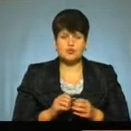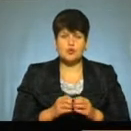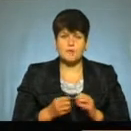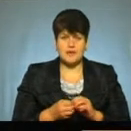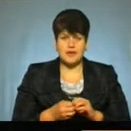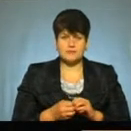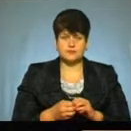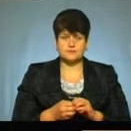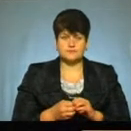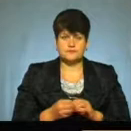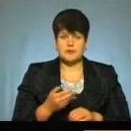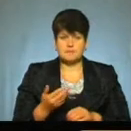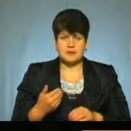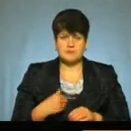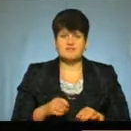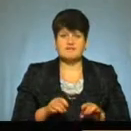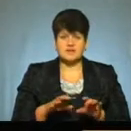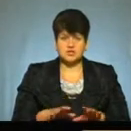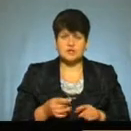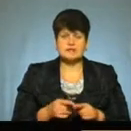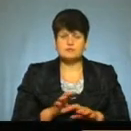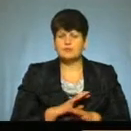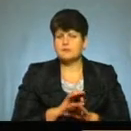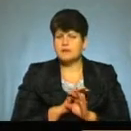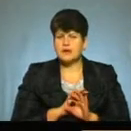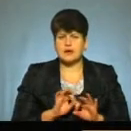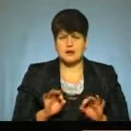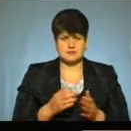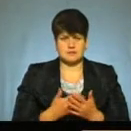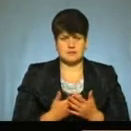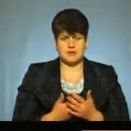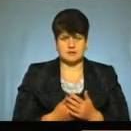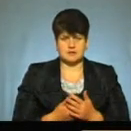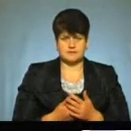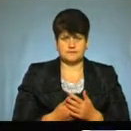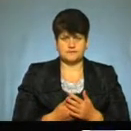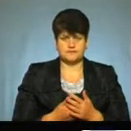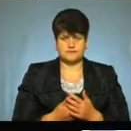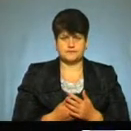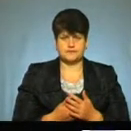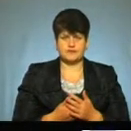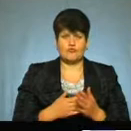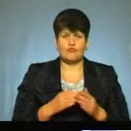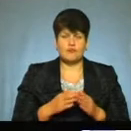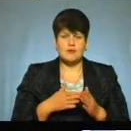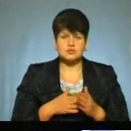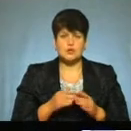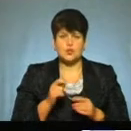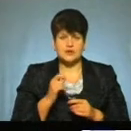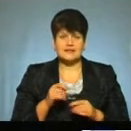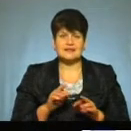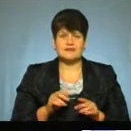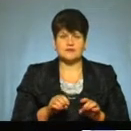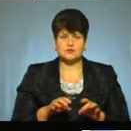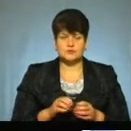б вирішили, і це був би прекрасний приклад. Це можливо, було... і в межах України, як вирішиться така проблема.